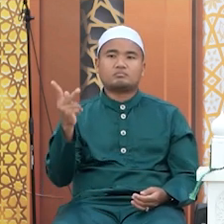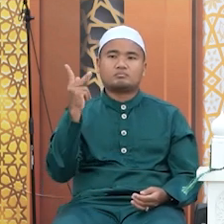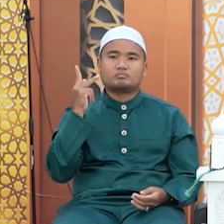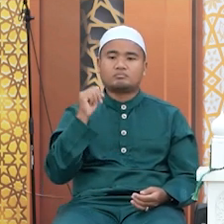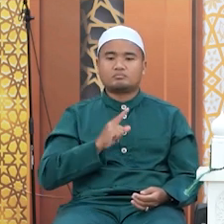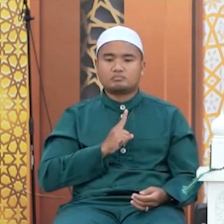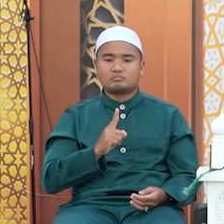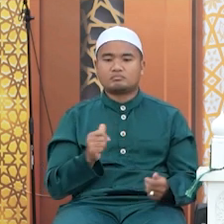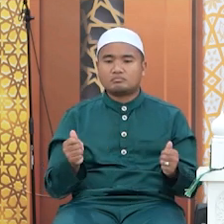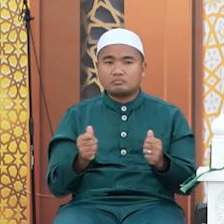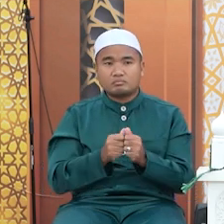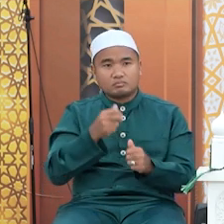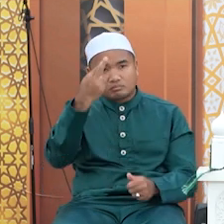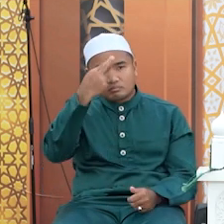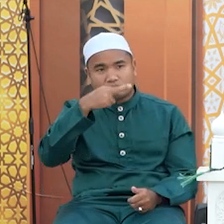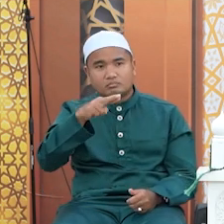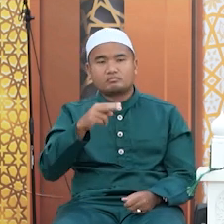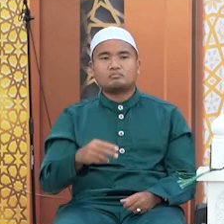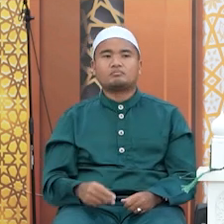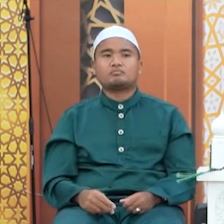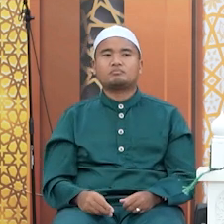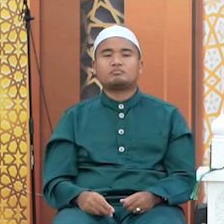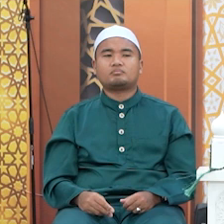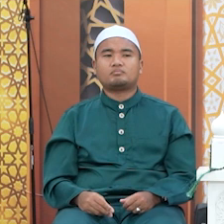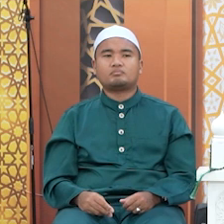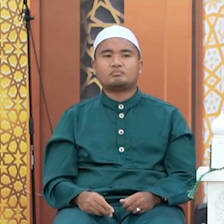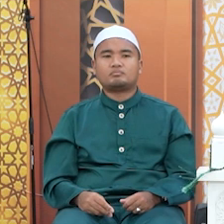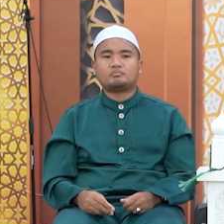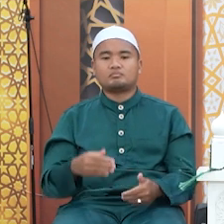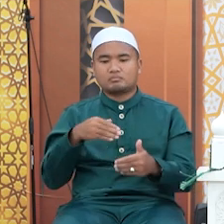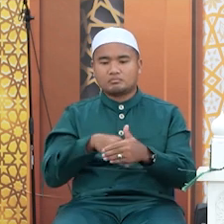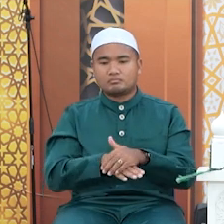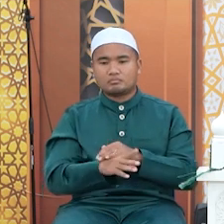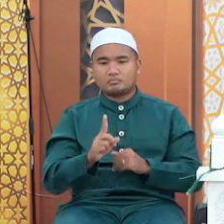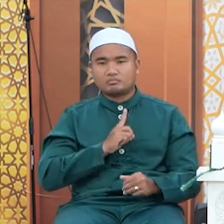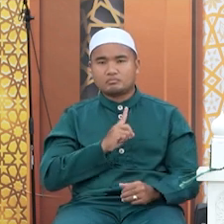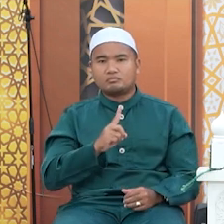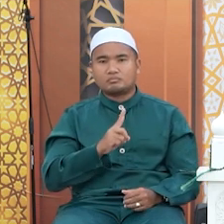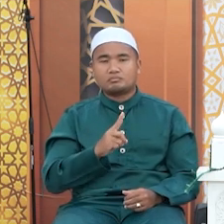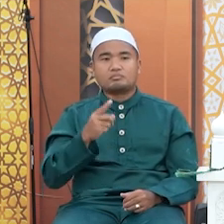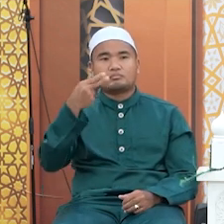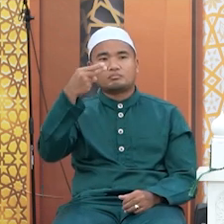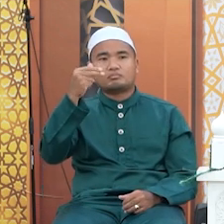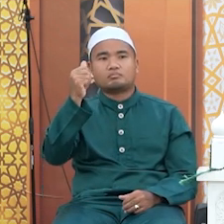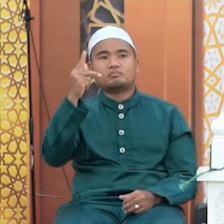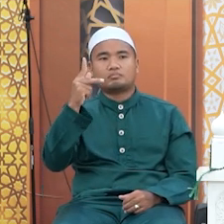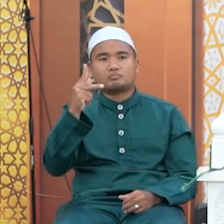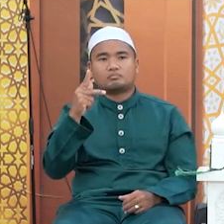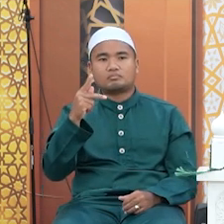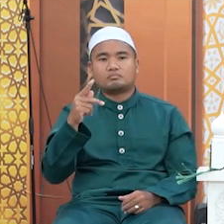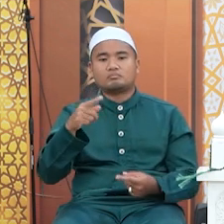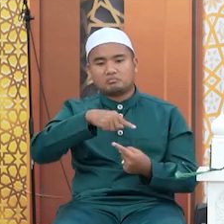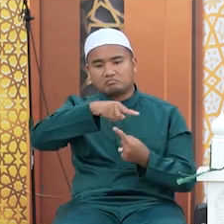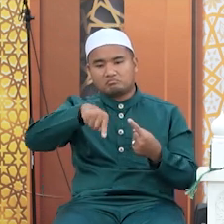Rahmat. Dalam Islam tuan-tuan, hak ketika perang ada hak. Tapi